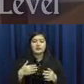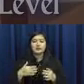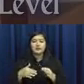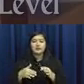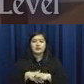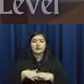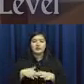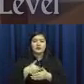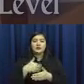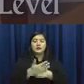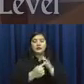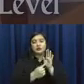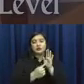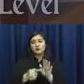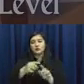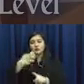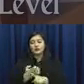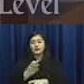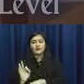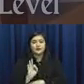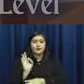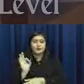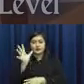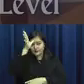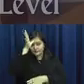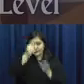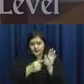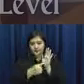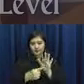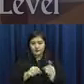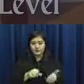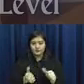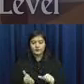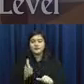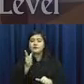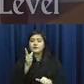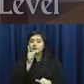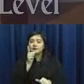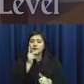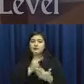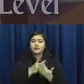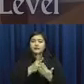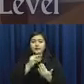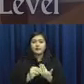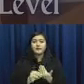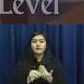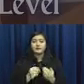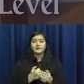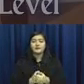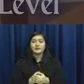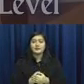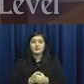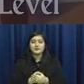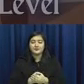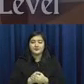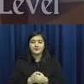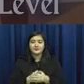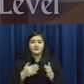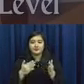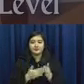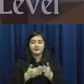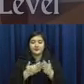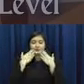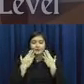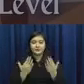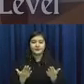ating programa every Friday, Father's episode ng ating The Baptist Lunch program, your favorite noontime show. Once again,